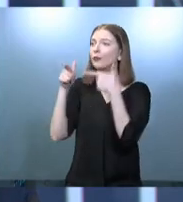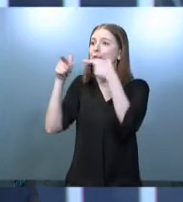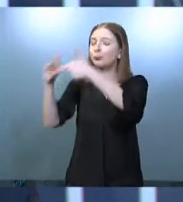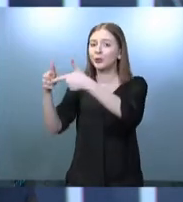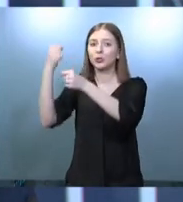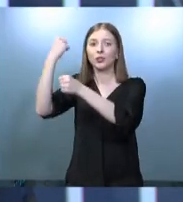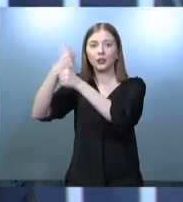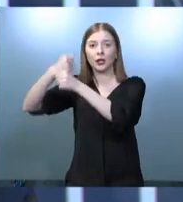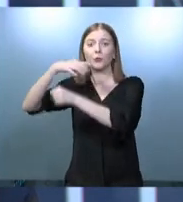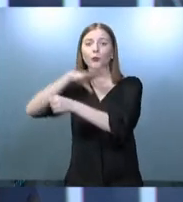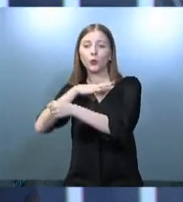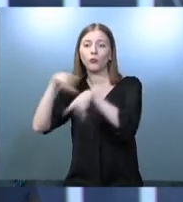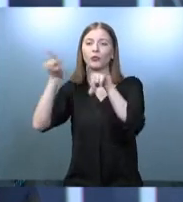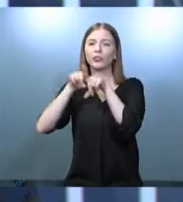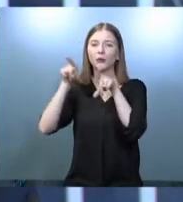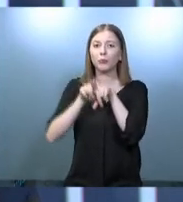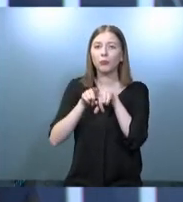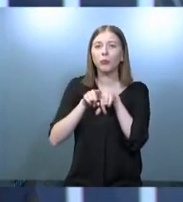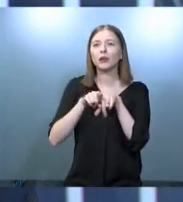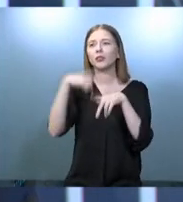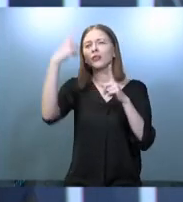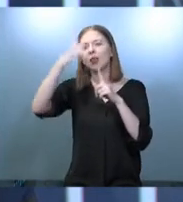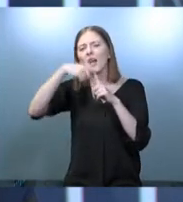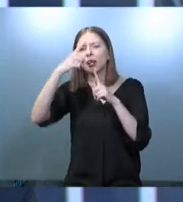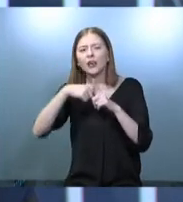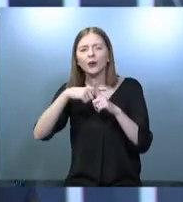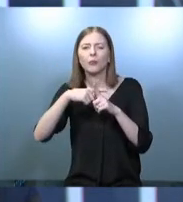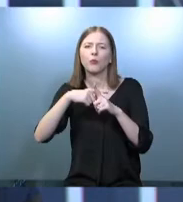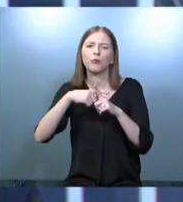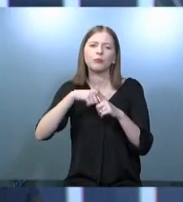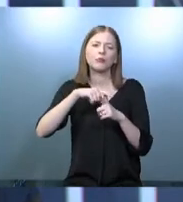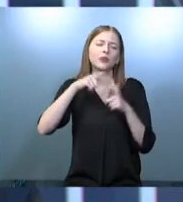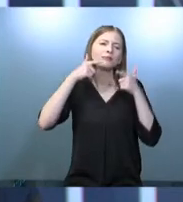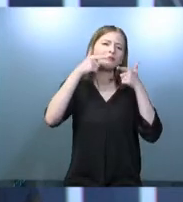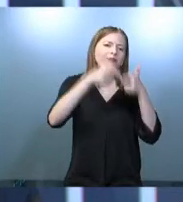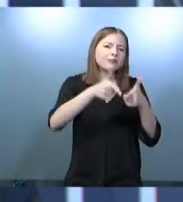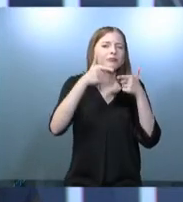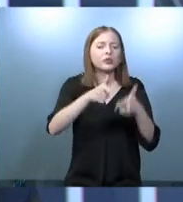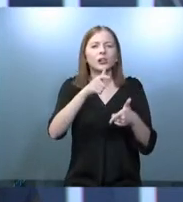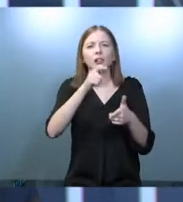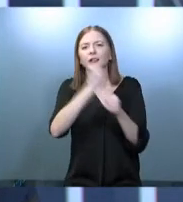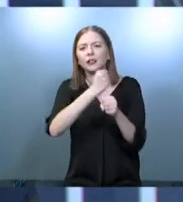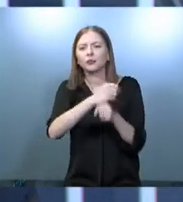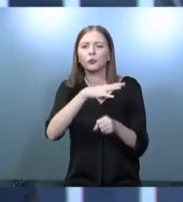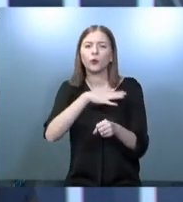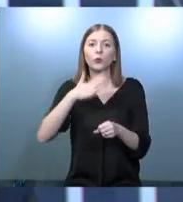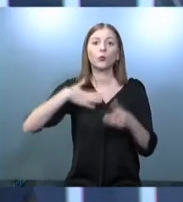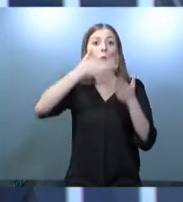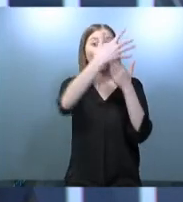daug kadencijų buvau ir taryboje. Tai žinau visas labai gerai problemas. Mūsų sąraše yra labai